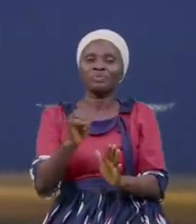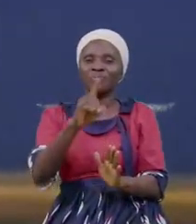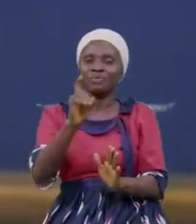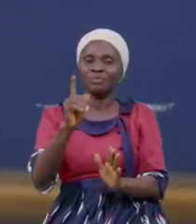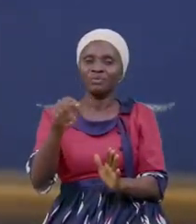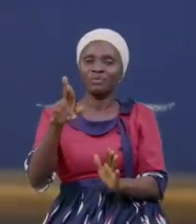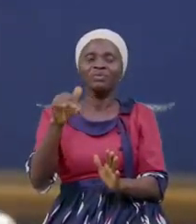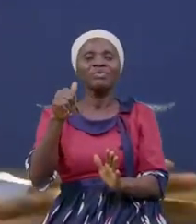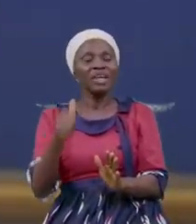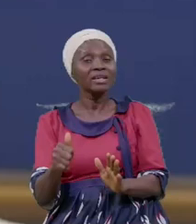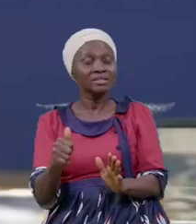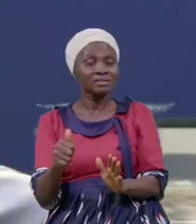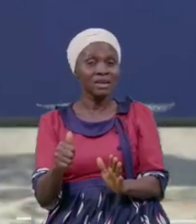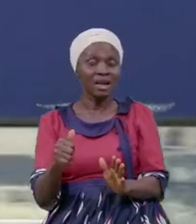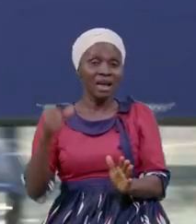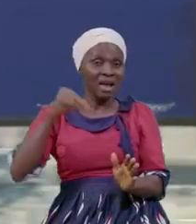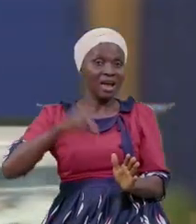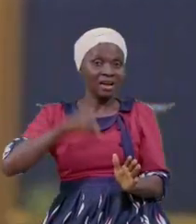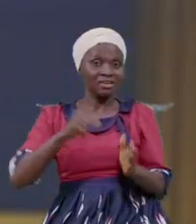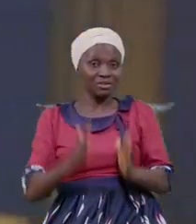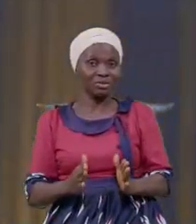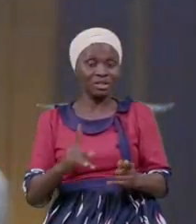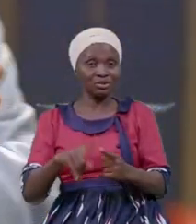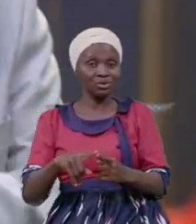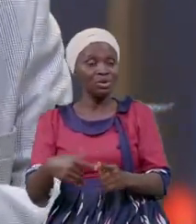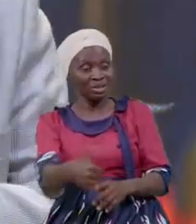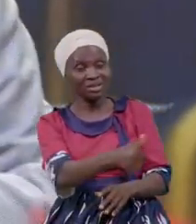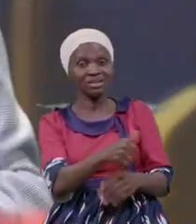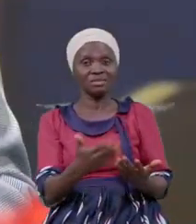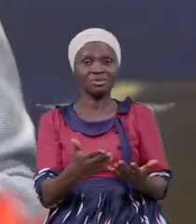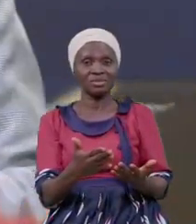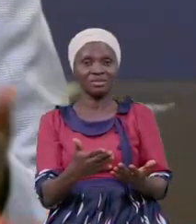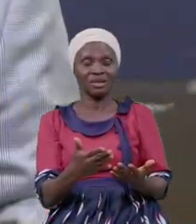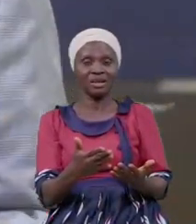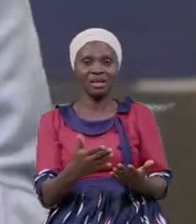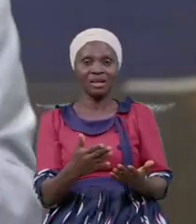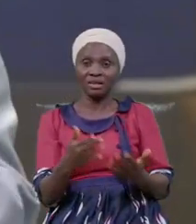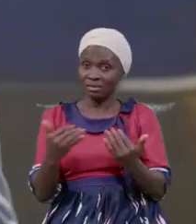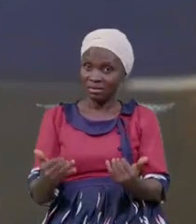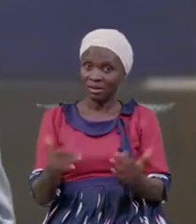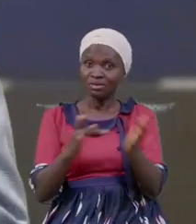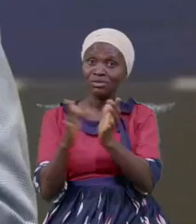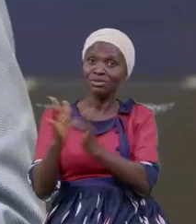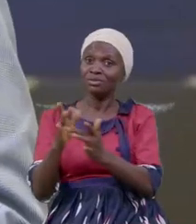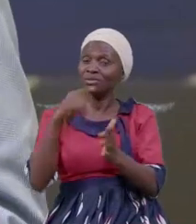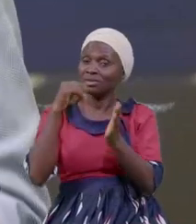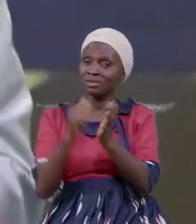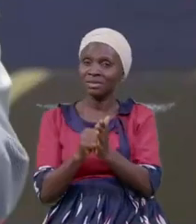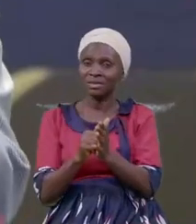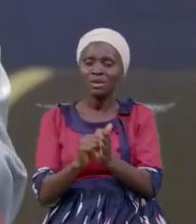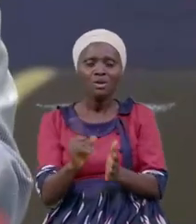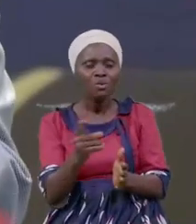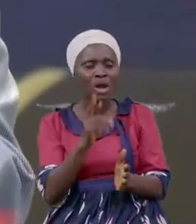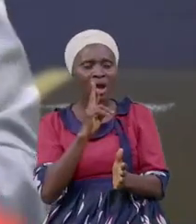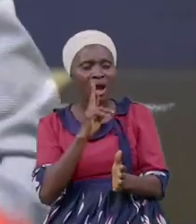devrais pas être aller là je ne devrais pas faire ça oh je ne devrais pas je devrait pas maintenant jésus-chist a dit où sont ceux qui